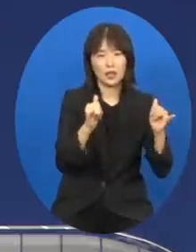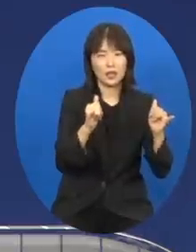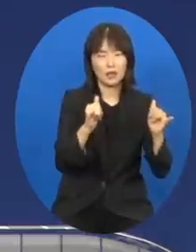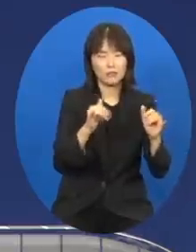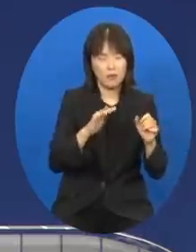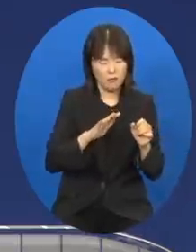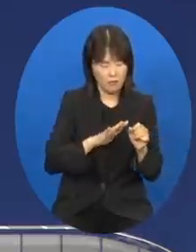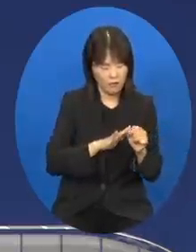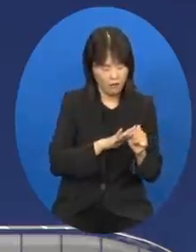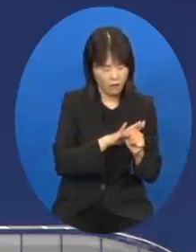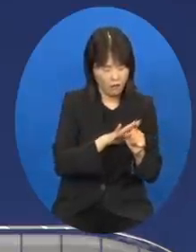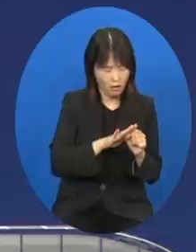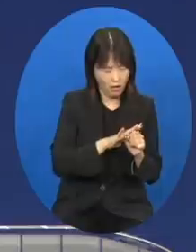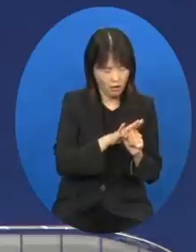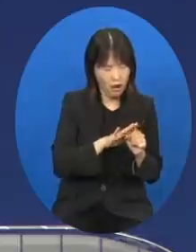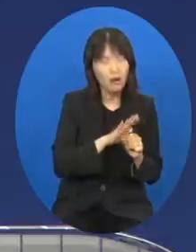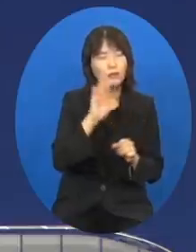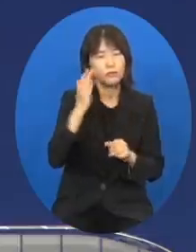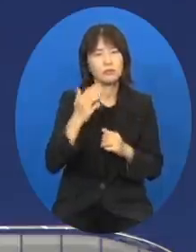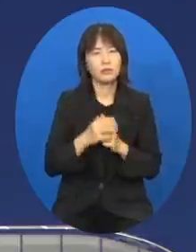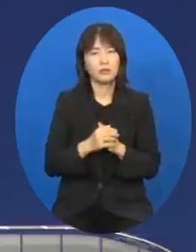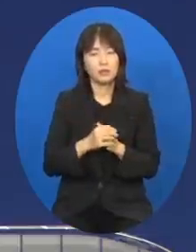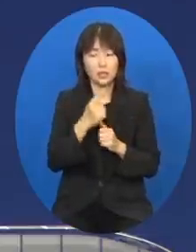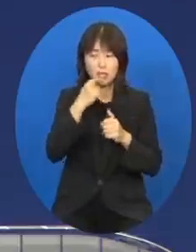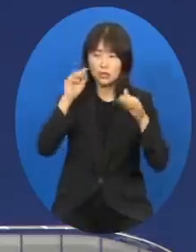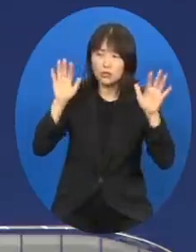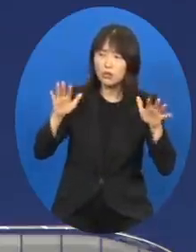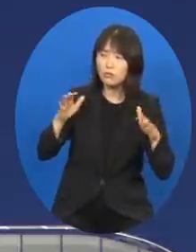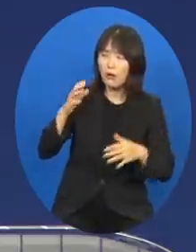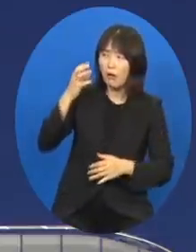그렇게 사랑하시는 거예요. 천사가 이상하게 여길 정도로